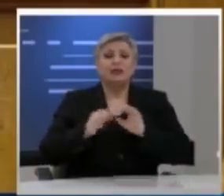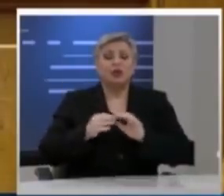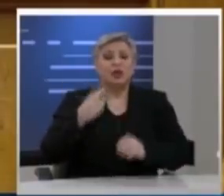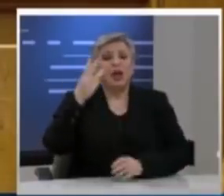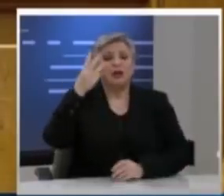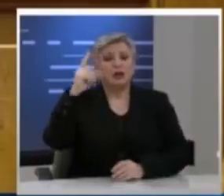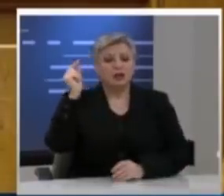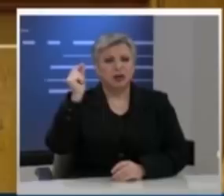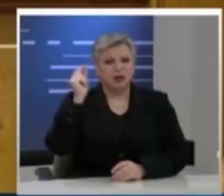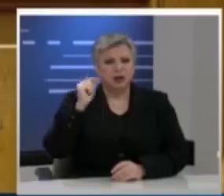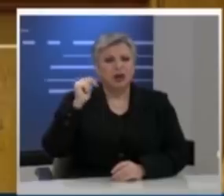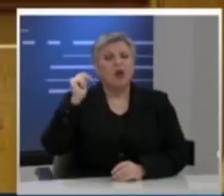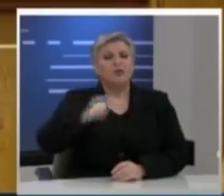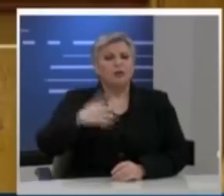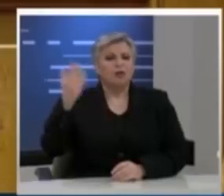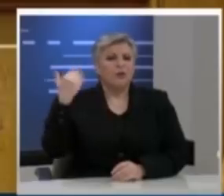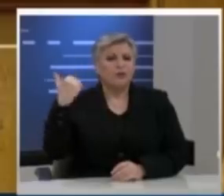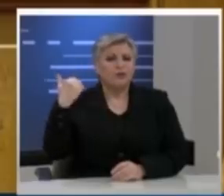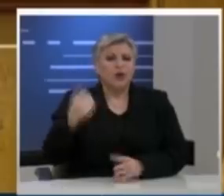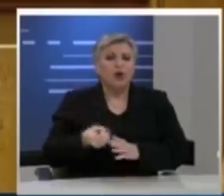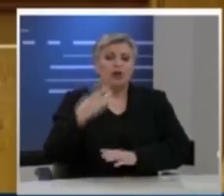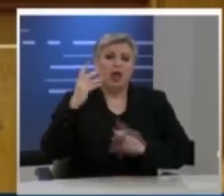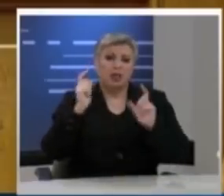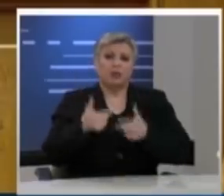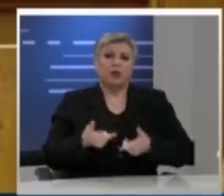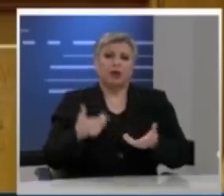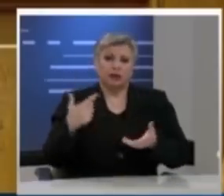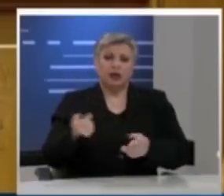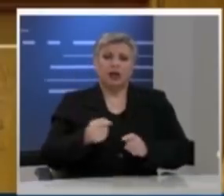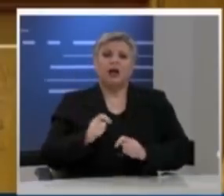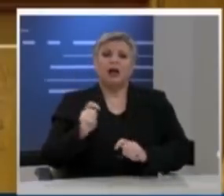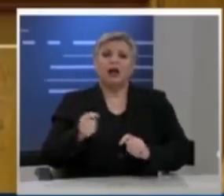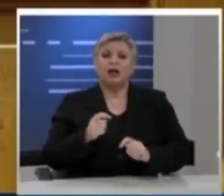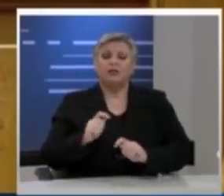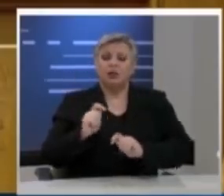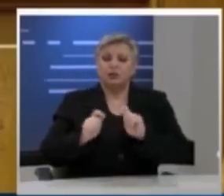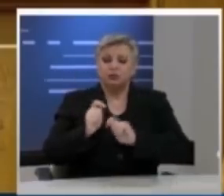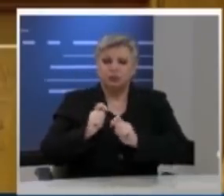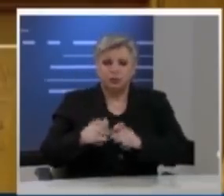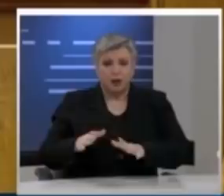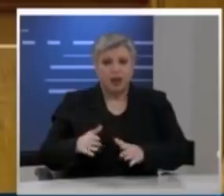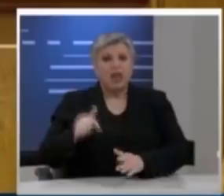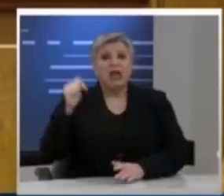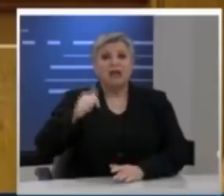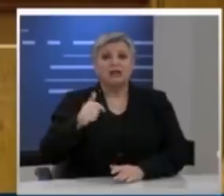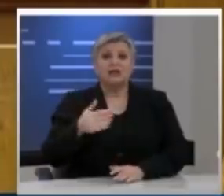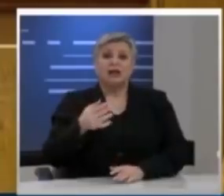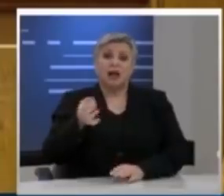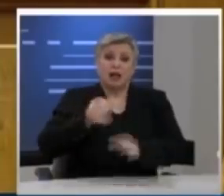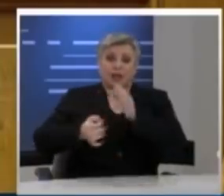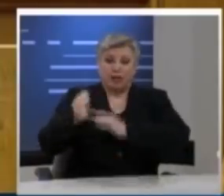που έχει τη σφραγίδα της νέας δημοκρατίας και το ξέρετε αυτό και μη μας πείτε ότι δεν προλαβαίναμε ο